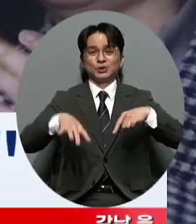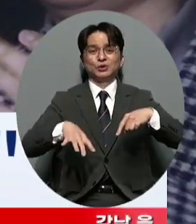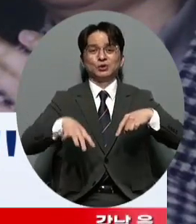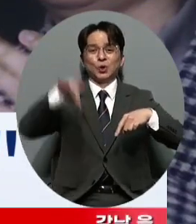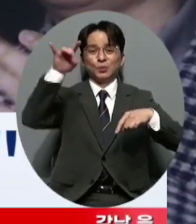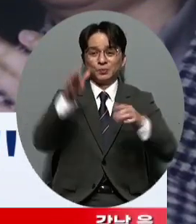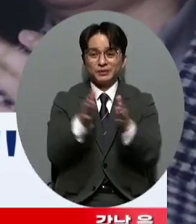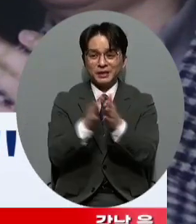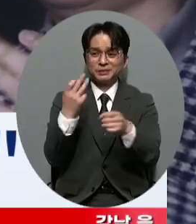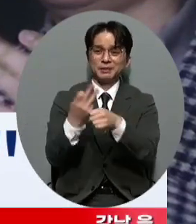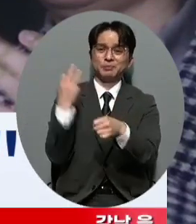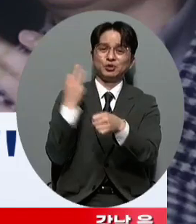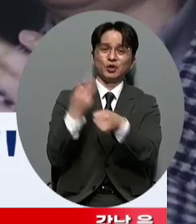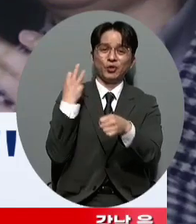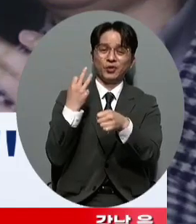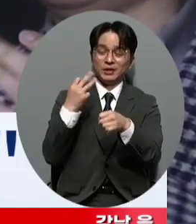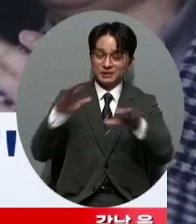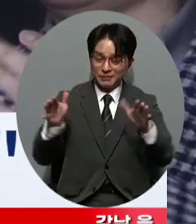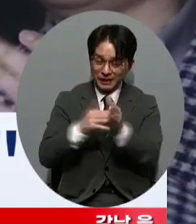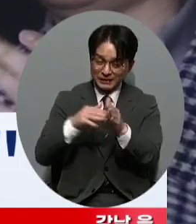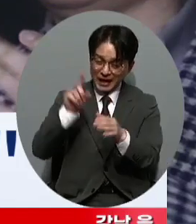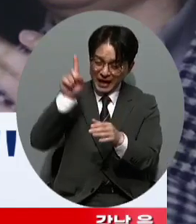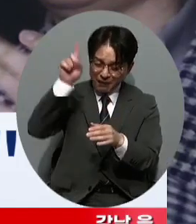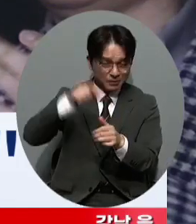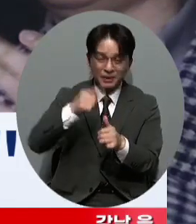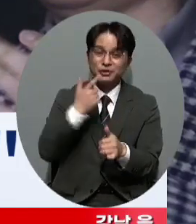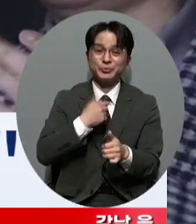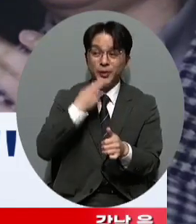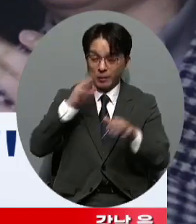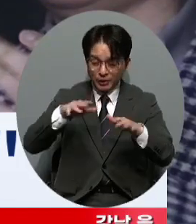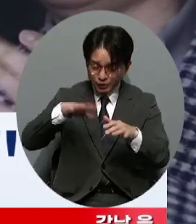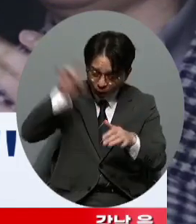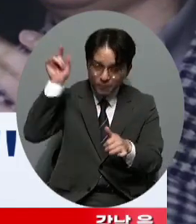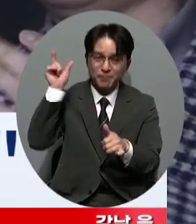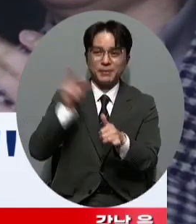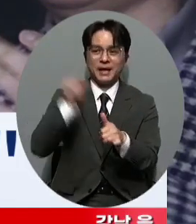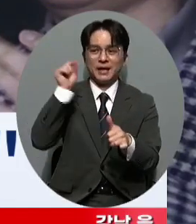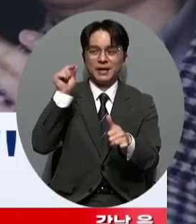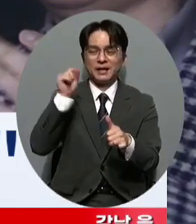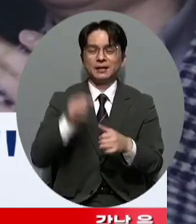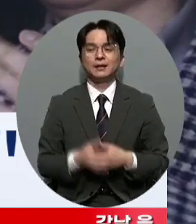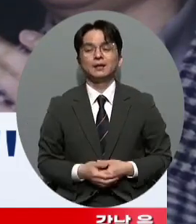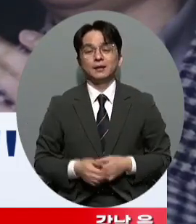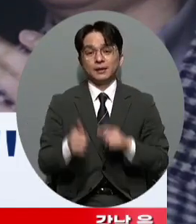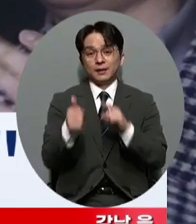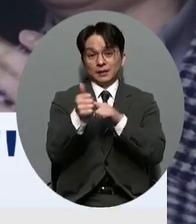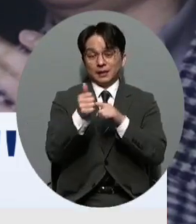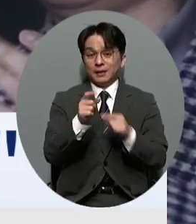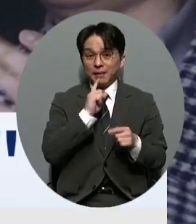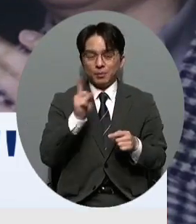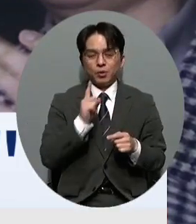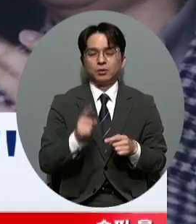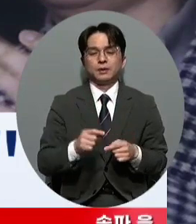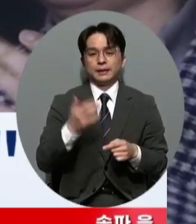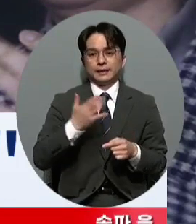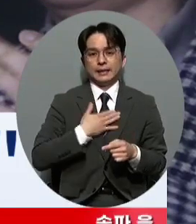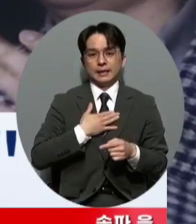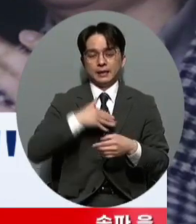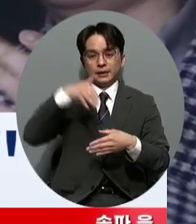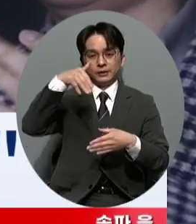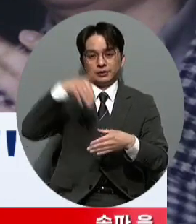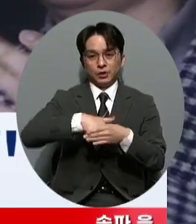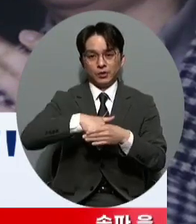사수 끝에 국회에 입성한 건데요. 이 대표는 자신이 국민의힘을 탈당해 출마한 이유를 윤석열 대통령이